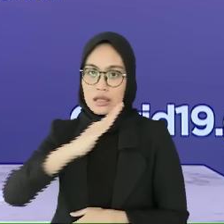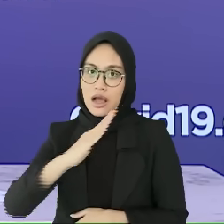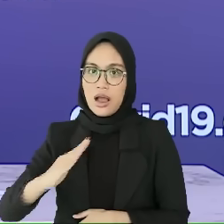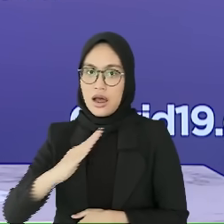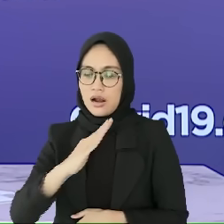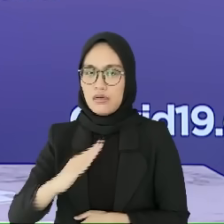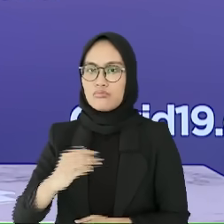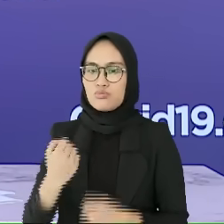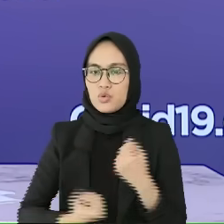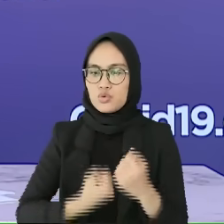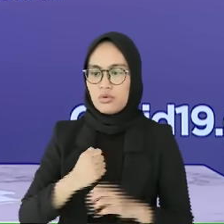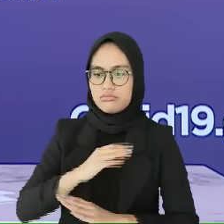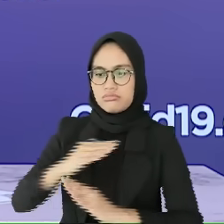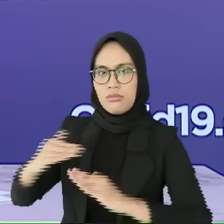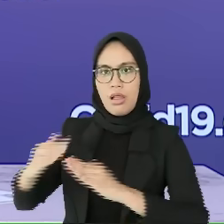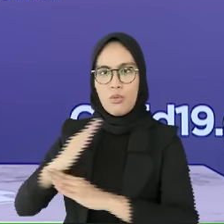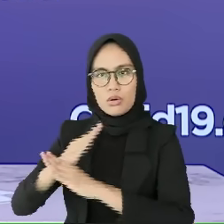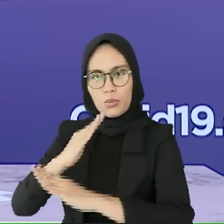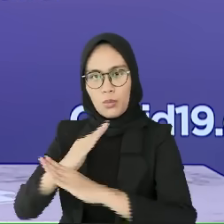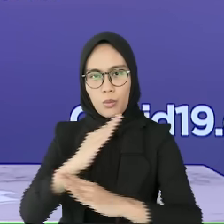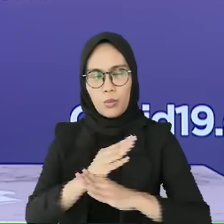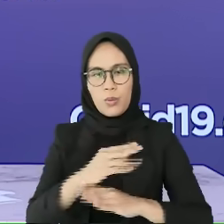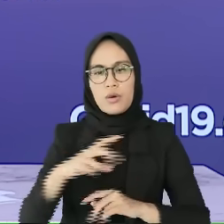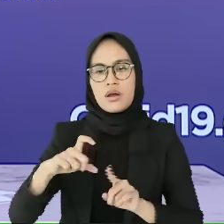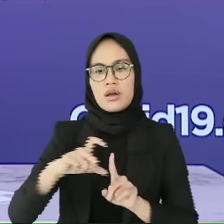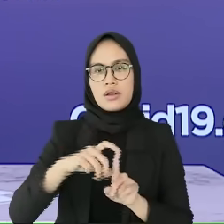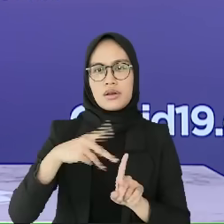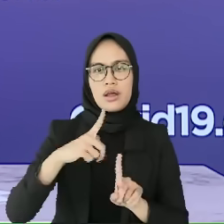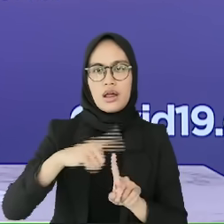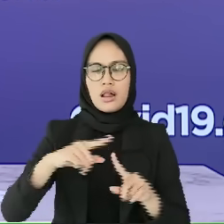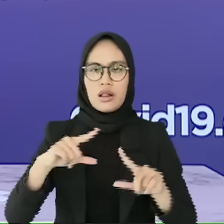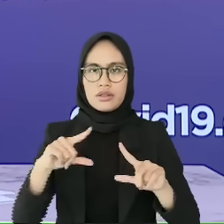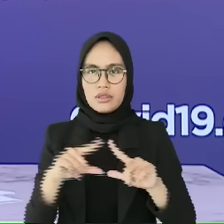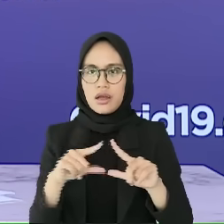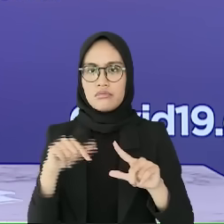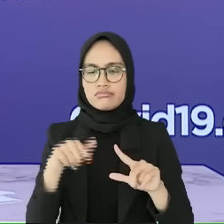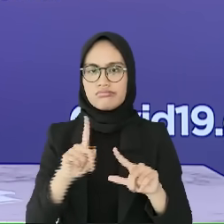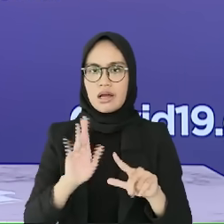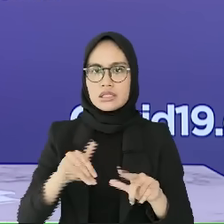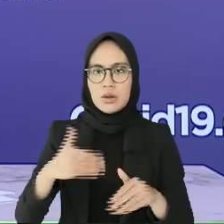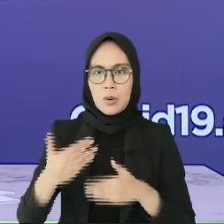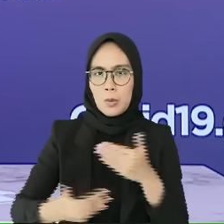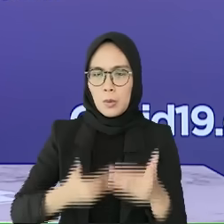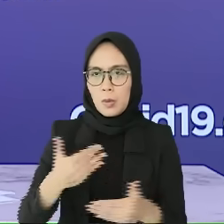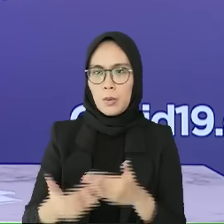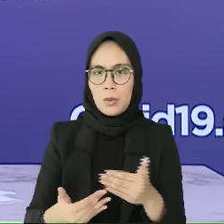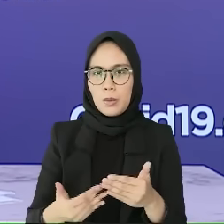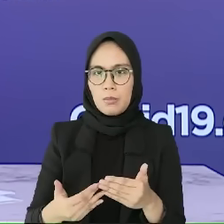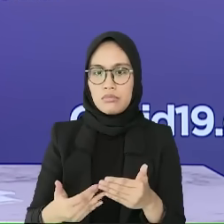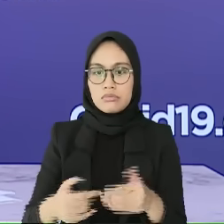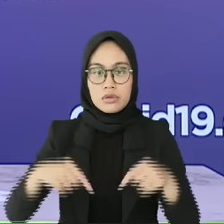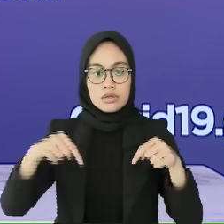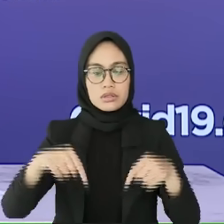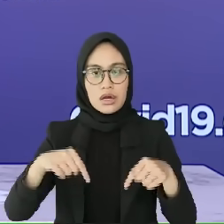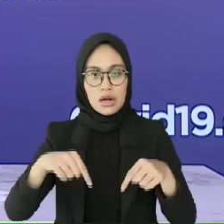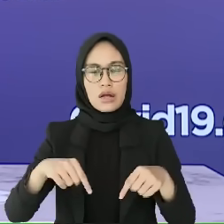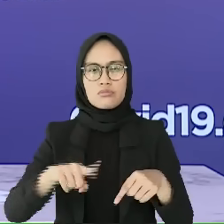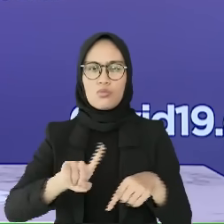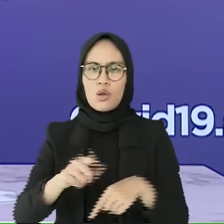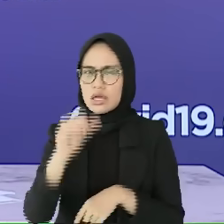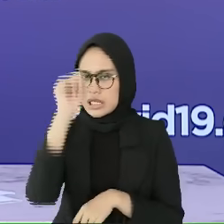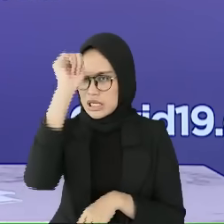Delta sejak April 2021, sedangkan nyatanya virus ini sudah mulai ditemukan di India sejak